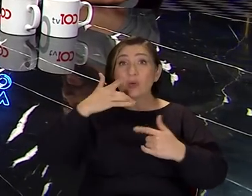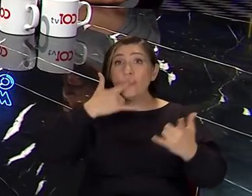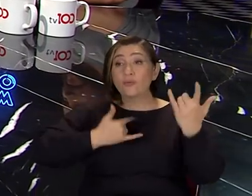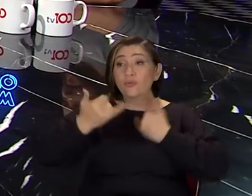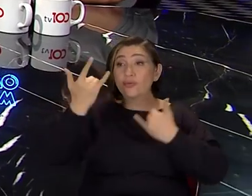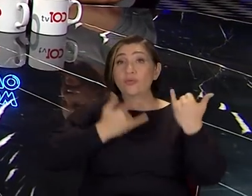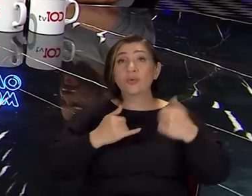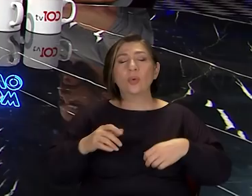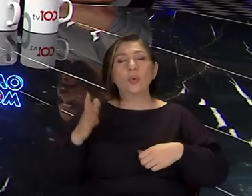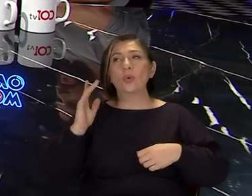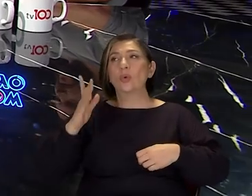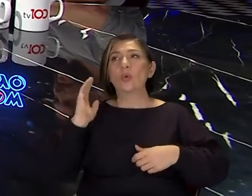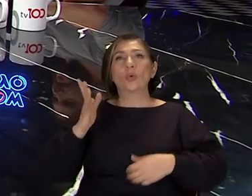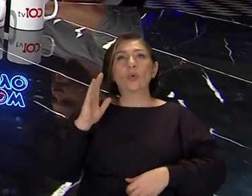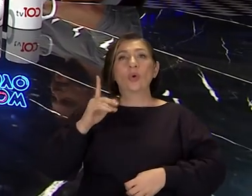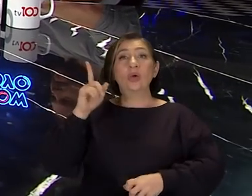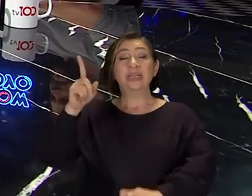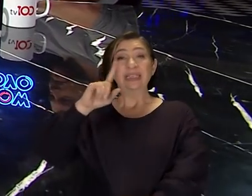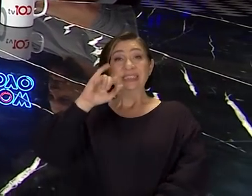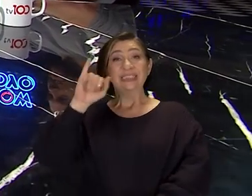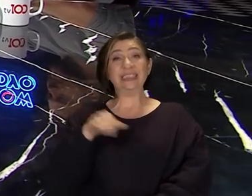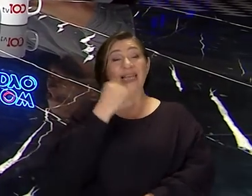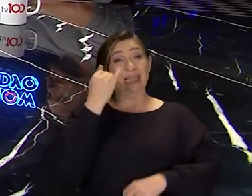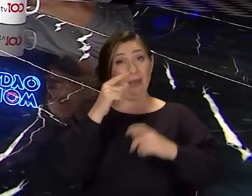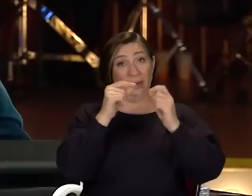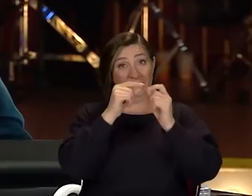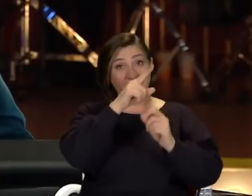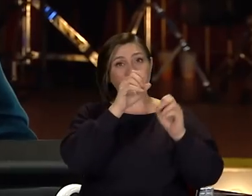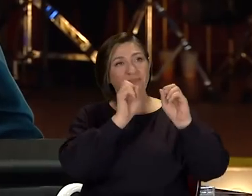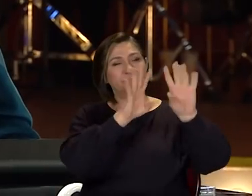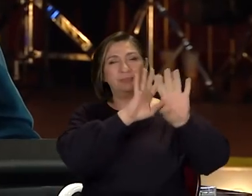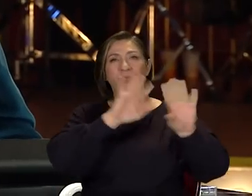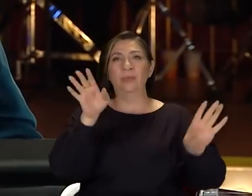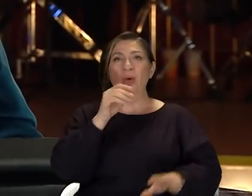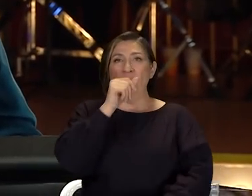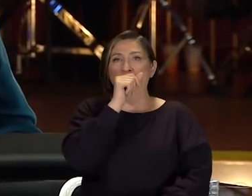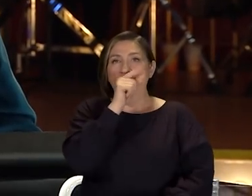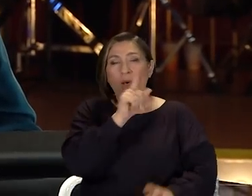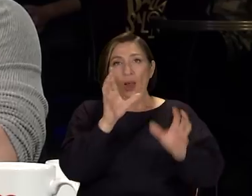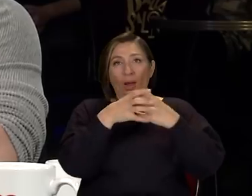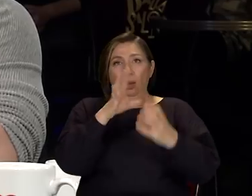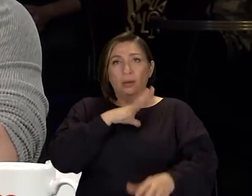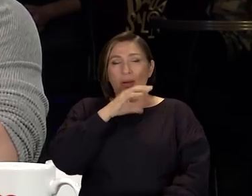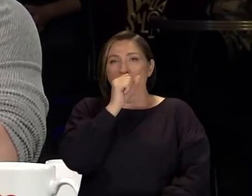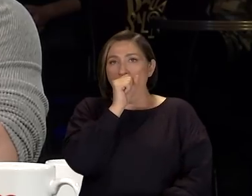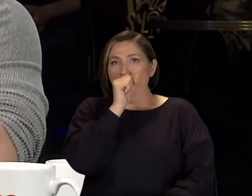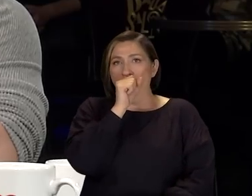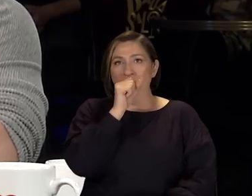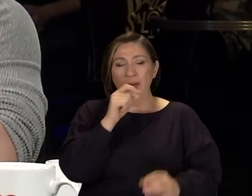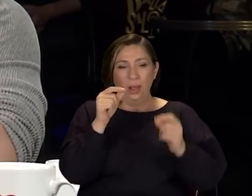küfürler yazıyorlardı Twitter'a. Ama onlar Justin Bieber'ı bıraktılar herhalde. Yani sana yazanlar onların bir grubu mı vardı?